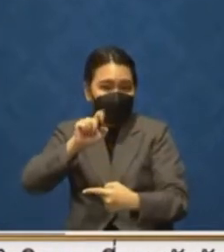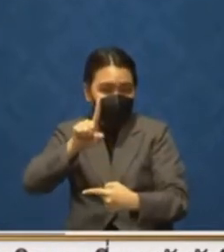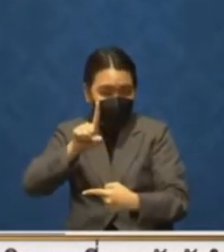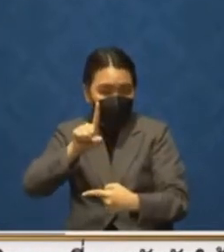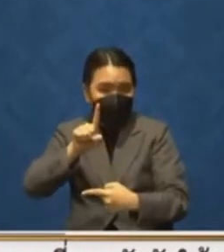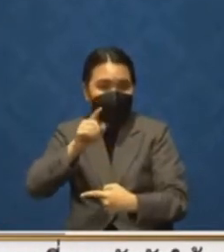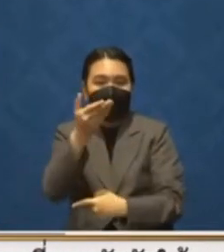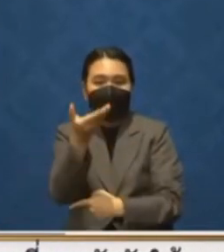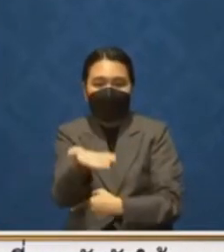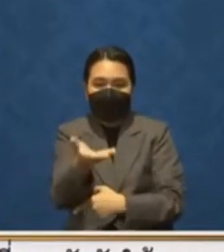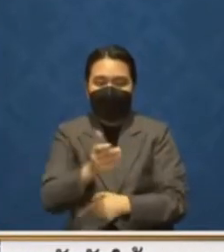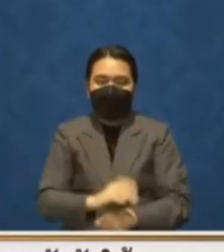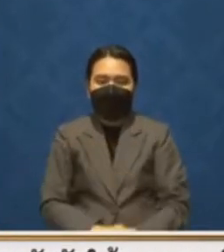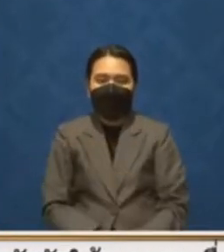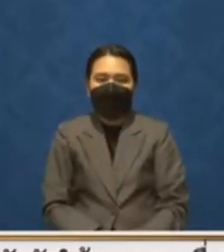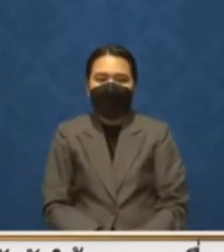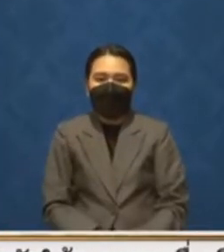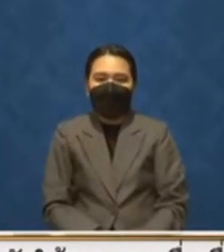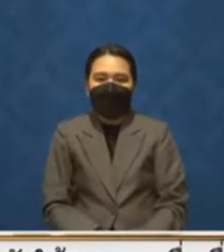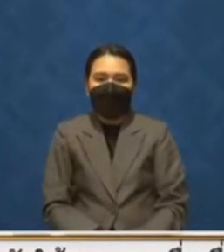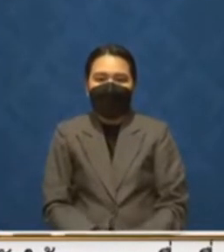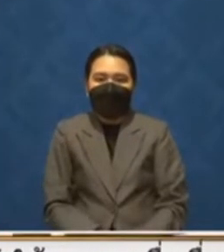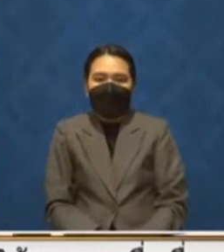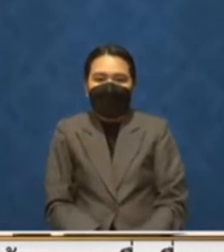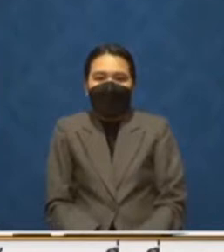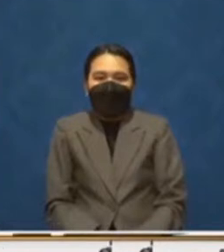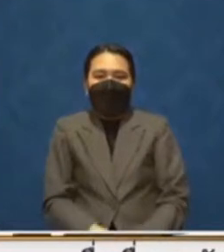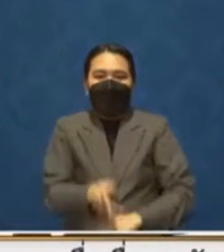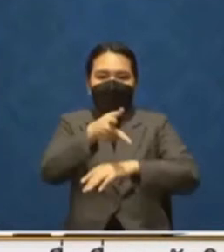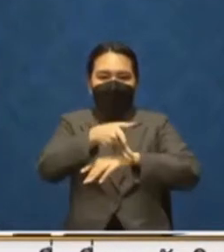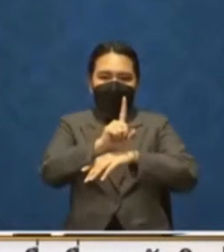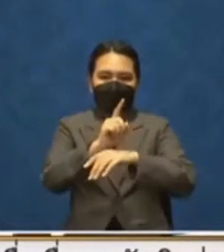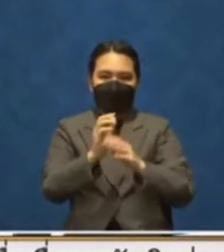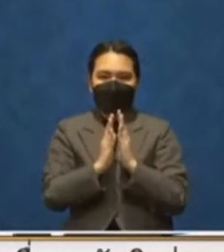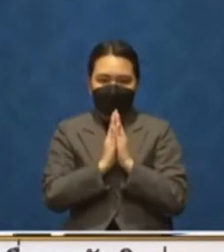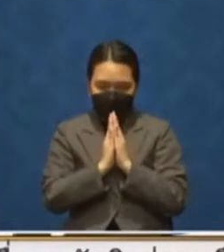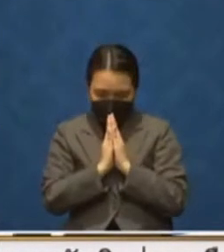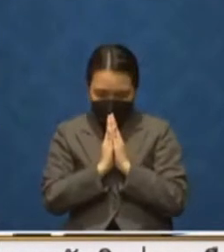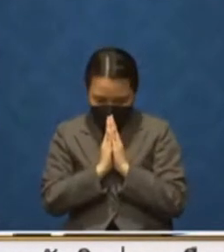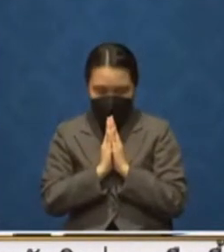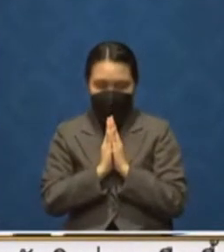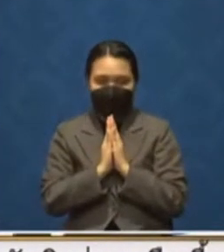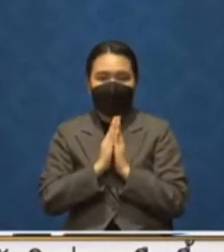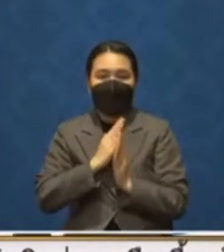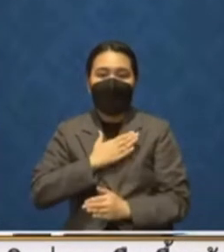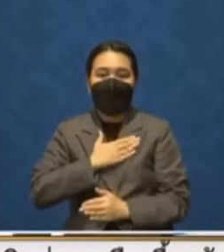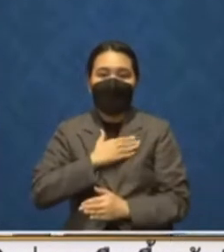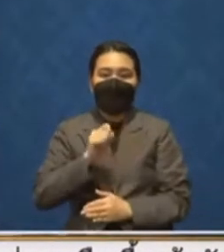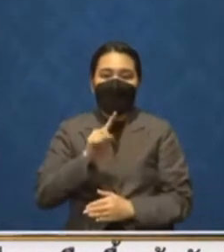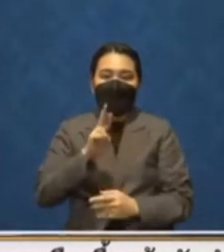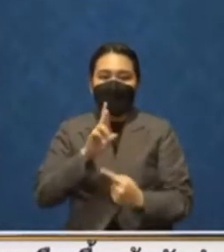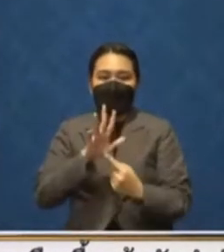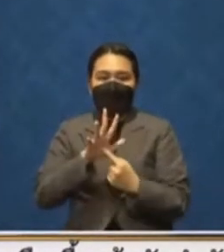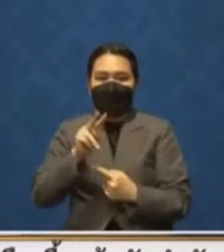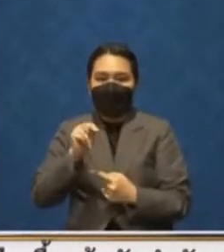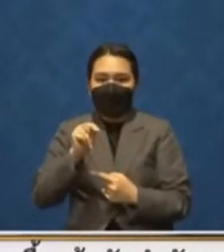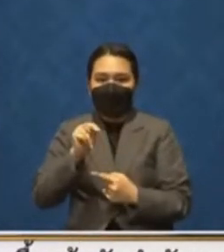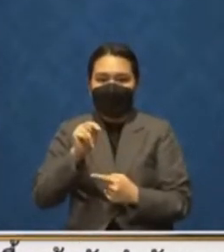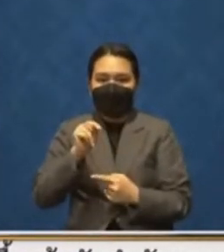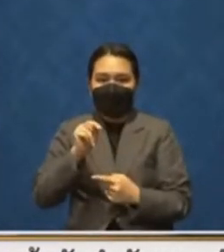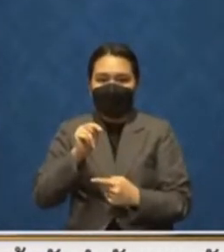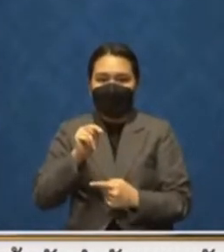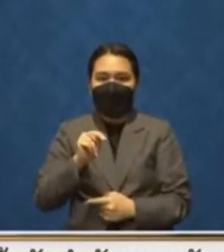เชิญครับกราบเรียนท่านประธานสภาที่เคารพกระผมในศรัณย์วุฒิศรัณย์เกตุ